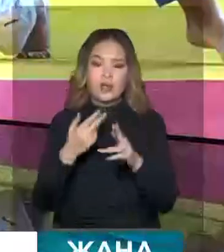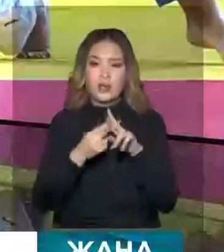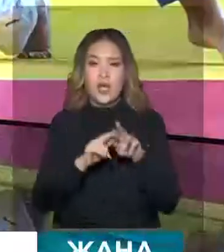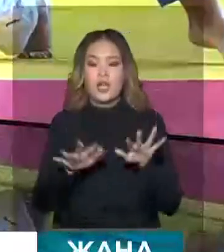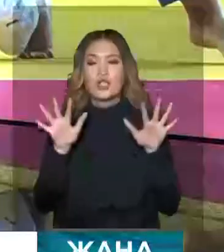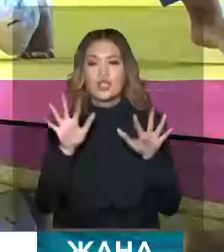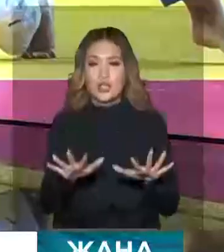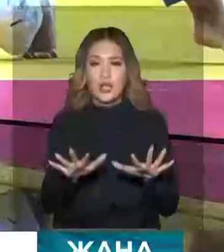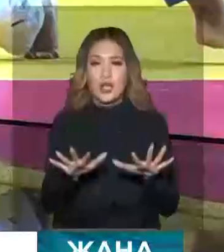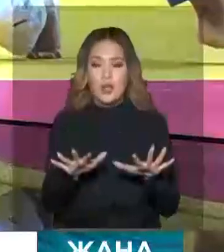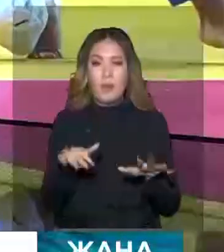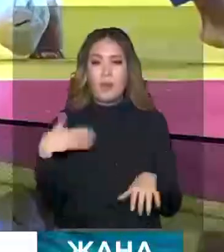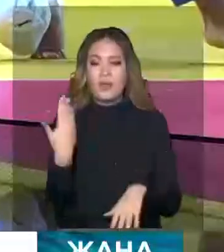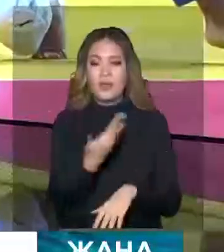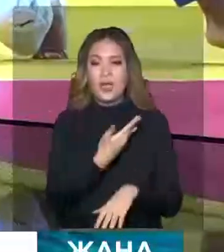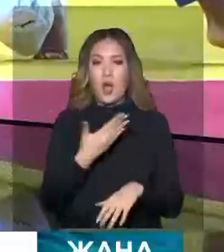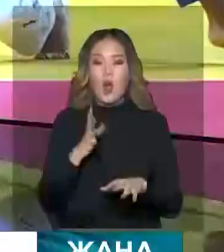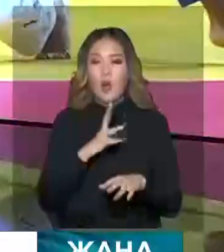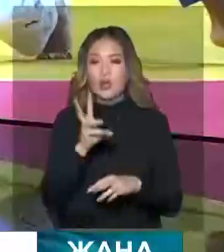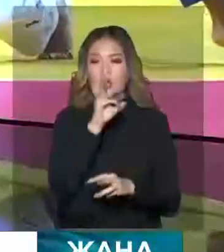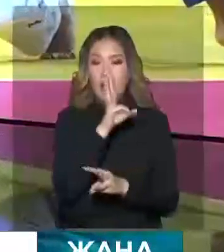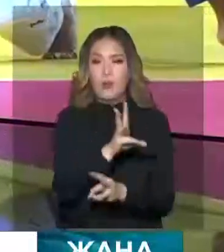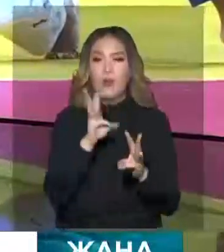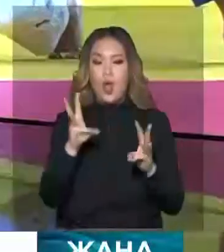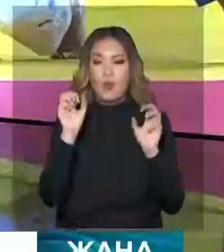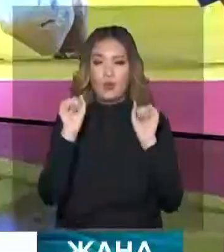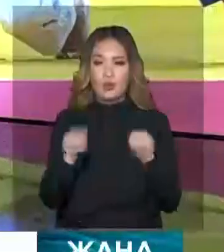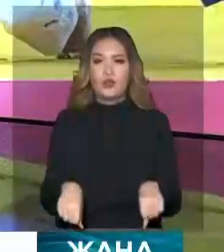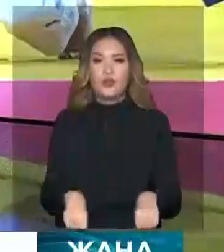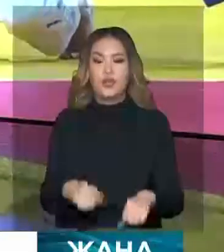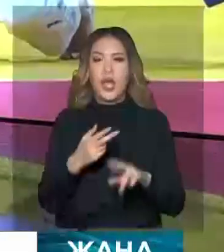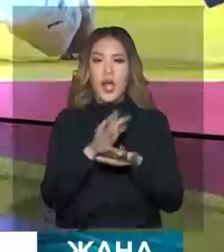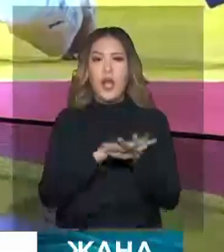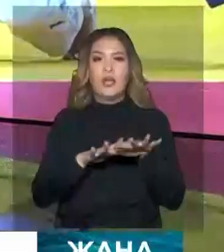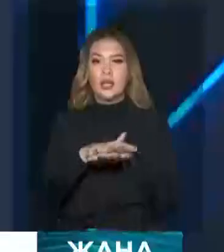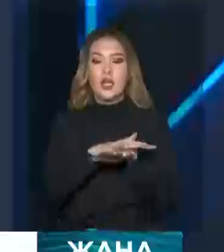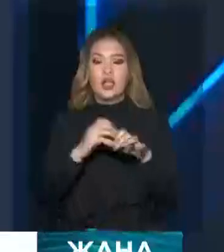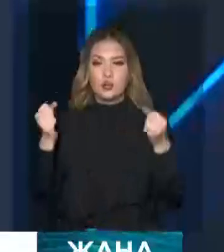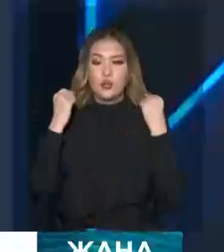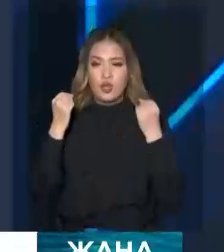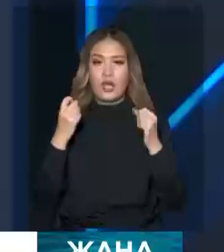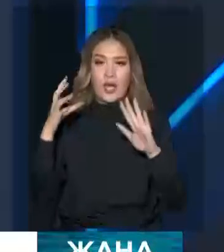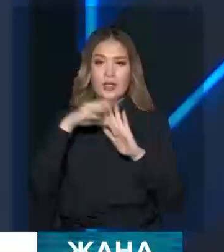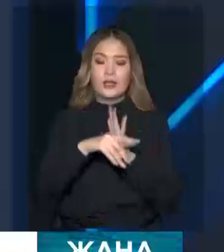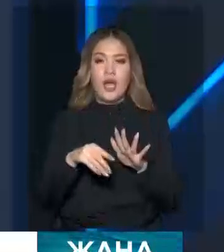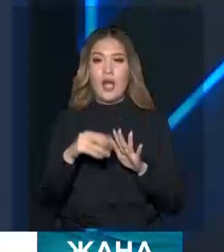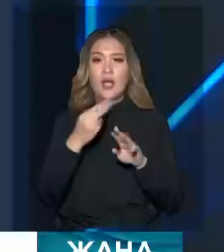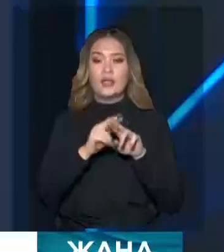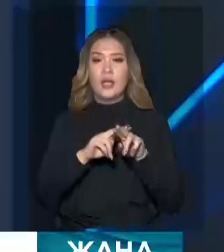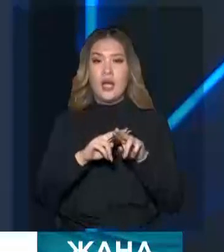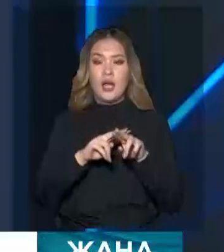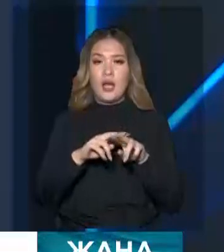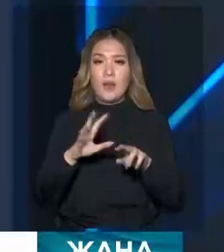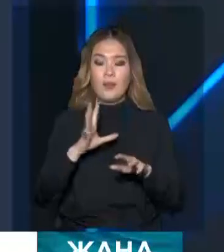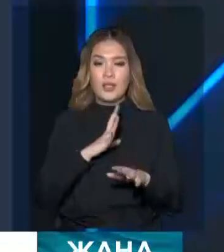жаңағы біздің өмір бойлық жалақыға ие болады. Халық арасында, жалпы спортшылар арасында осы мәселе еңбек өтілі